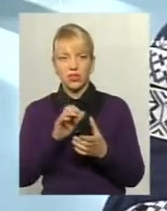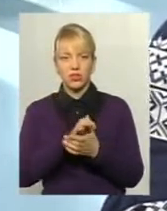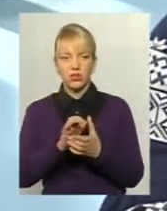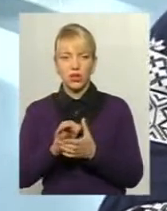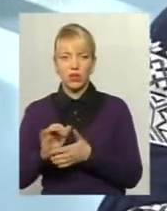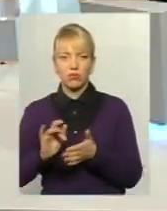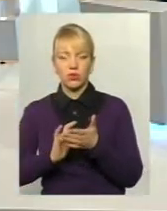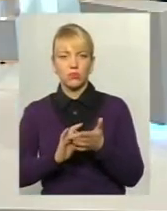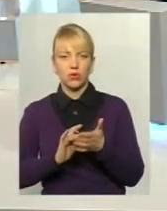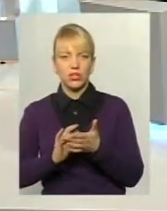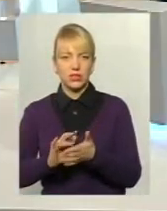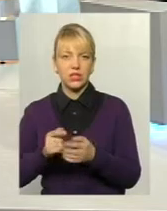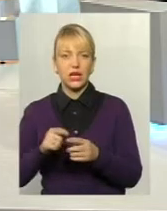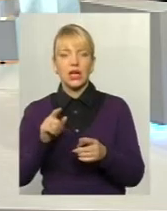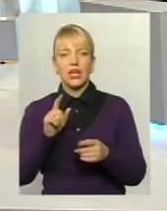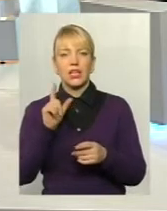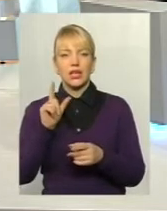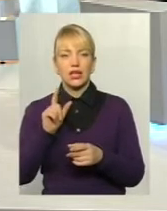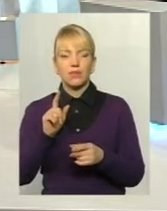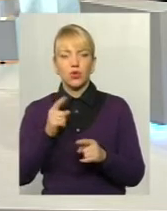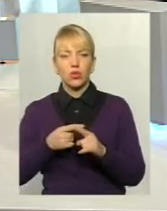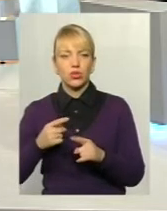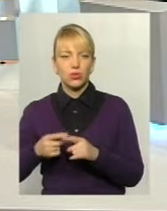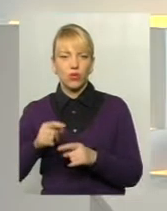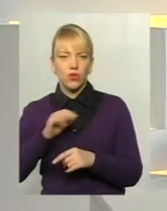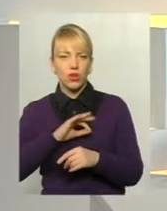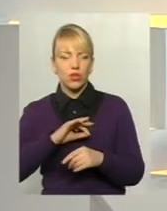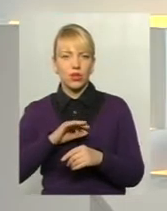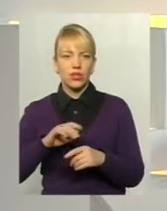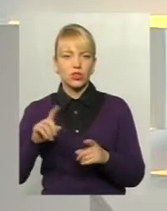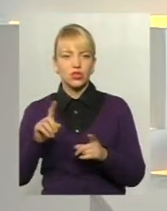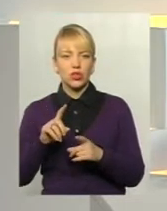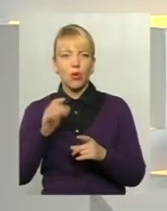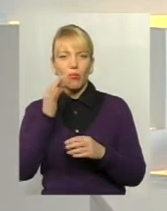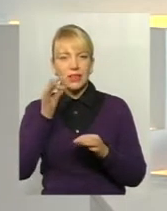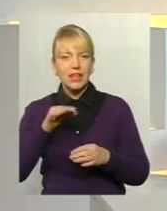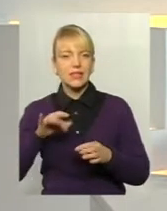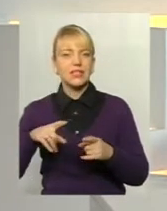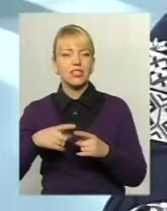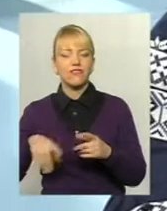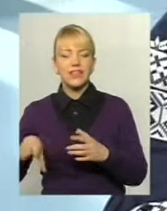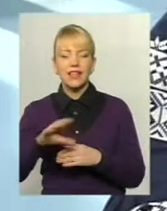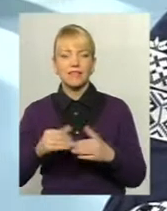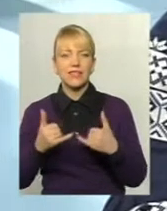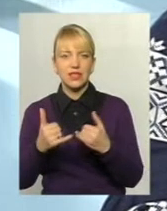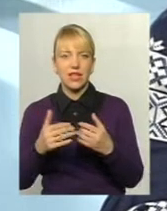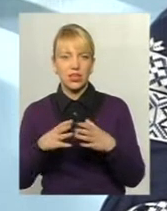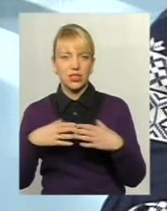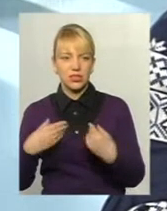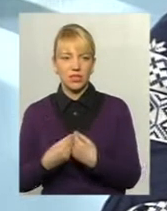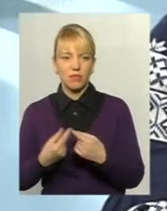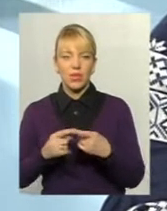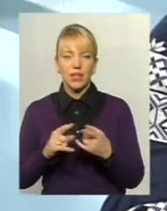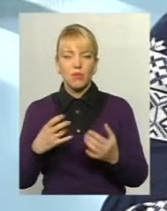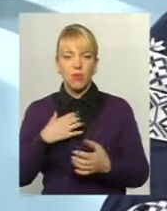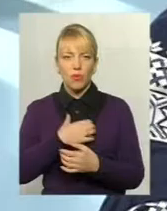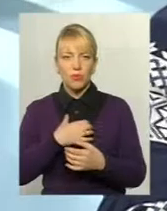поїздки, додаткові компетенції в цілому для всієї родини. Тобто дуже важлива оптимізація і доступ